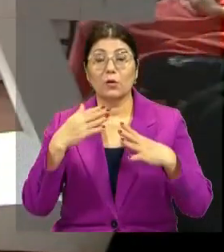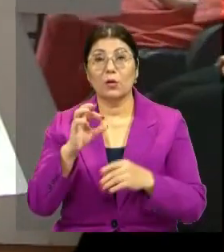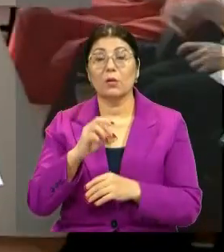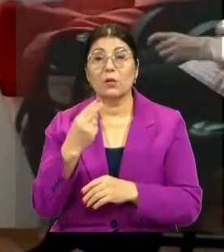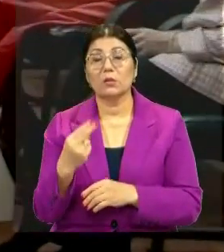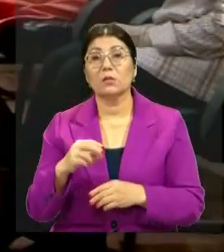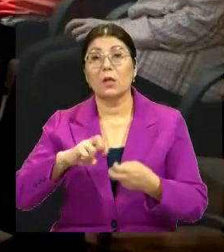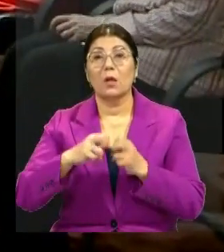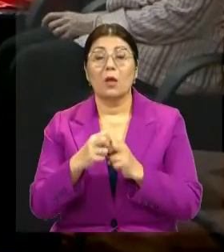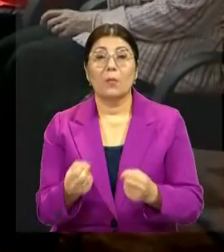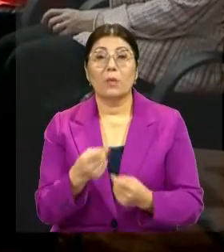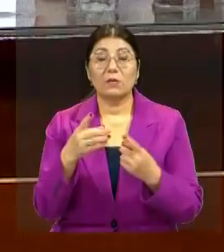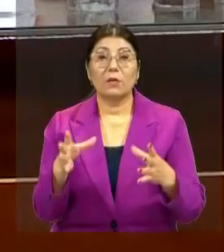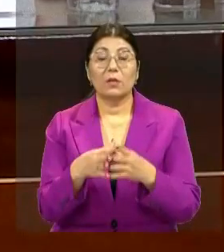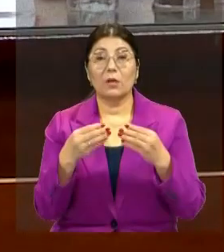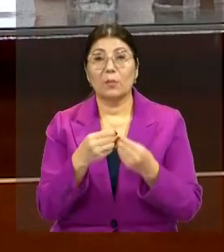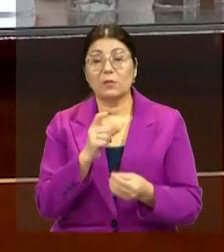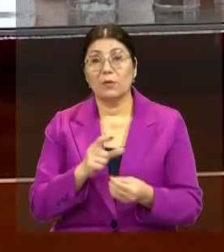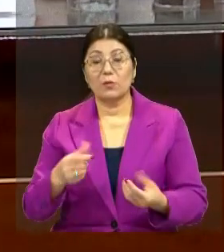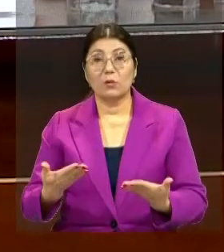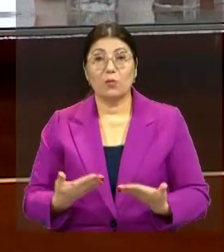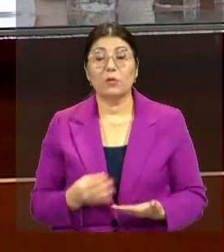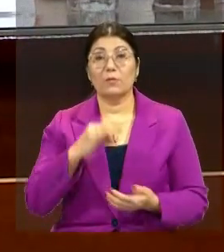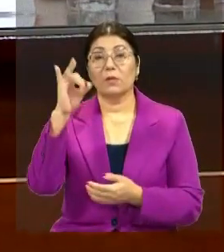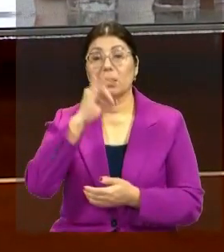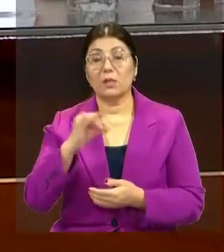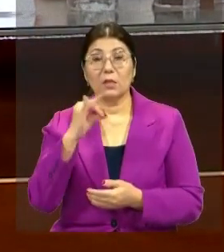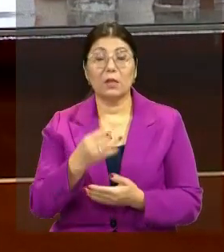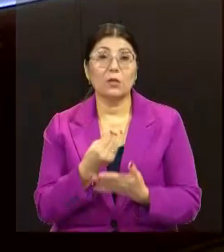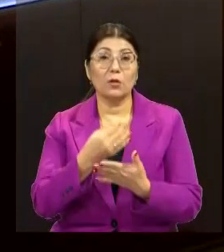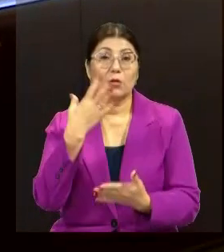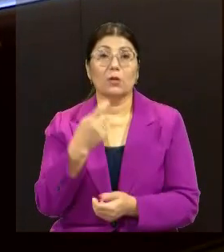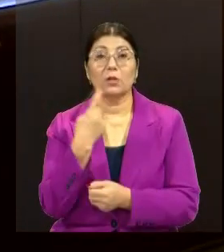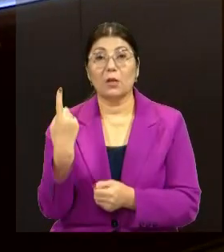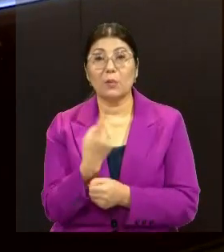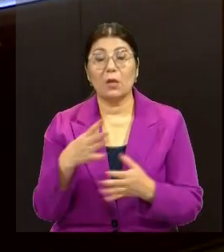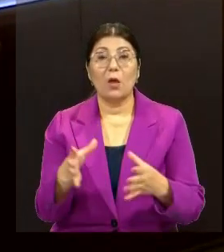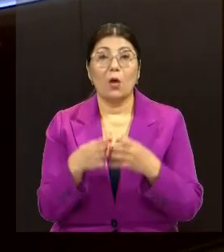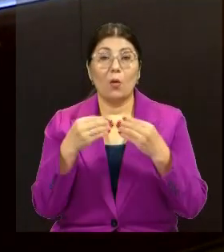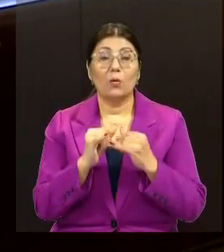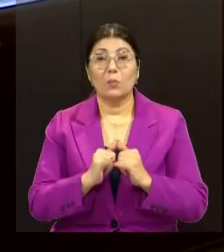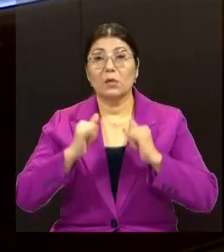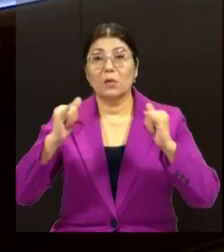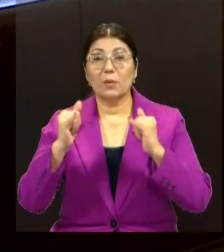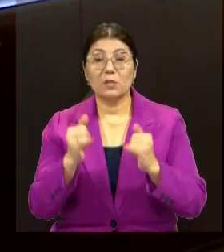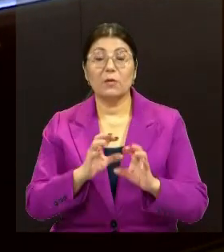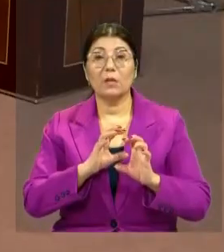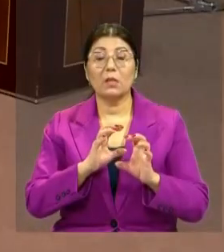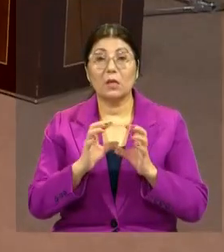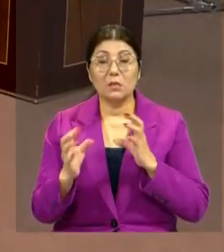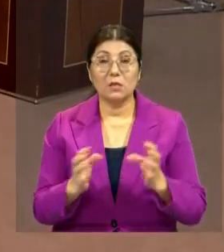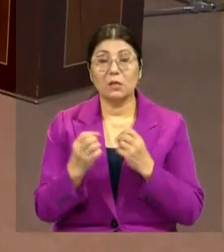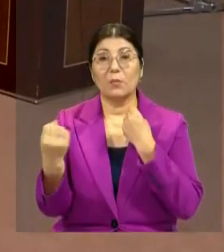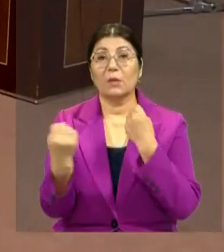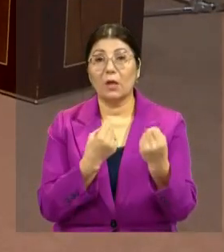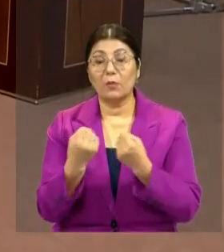мәселелер тудырады. Отбасы адамзаттың өзінің өмір сүру тарихында құрған ең ұлы құндылықтарының бірі. Отбасының даму үстінде болуына, сақталуына және нығайып